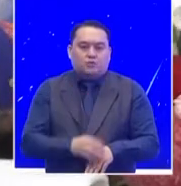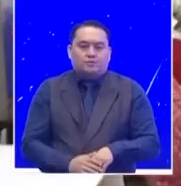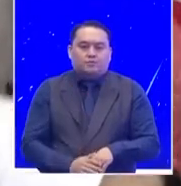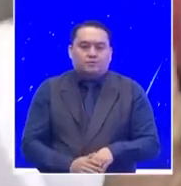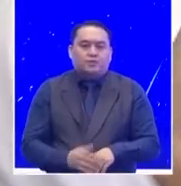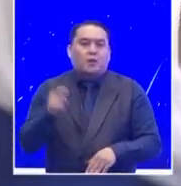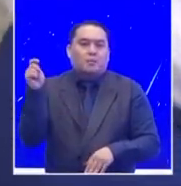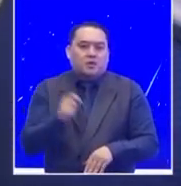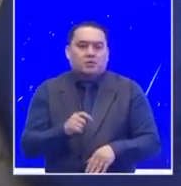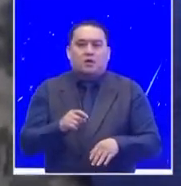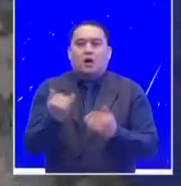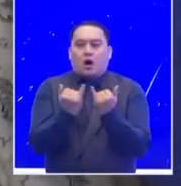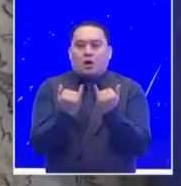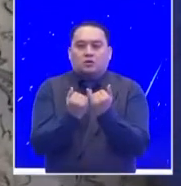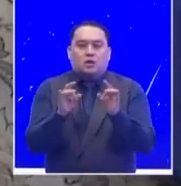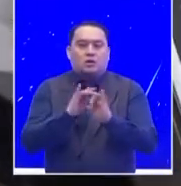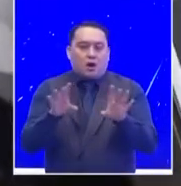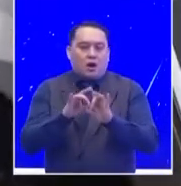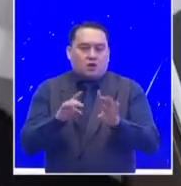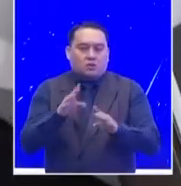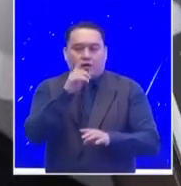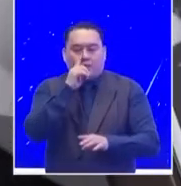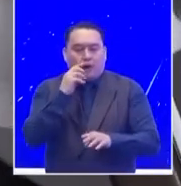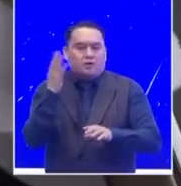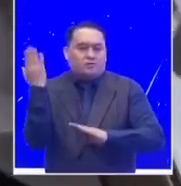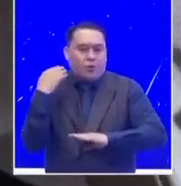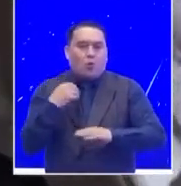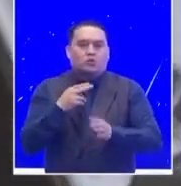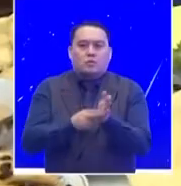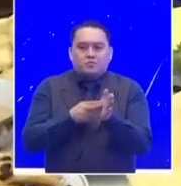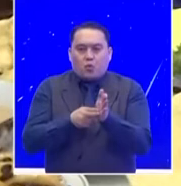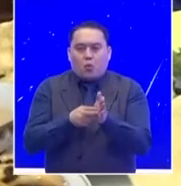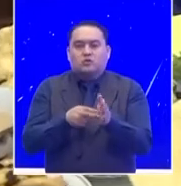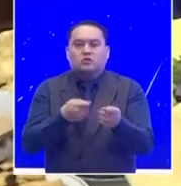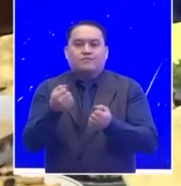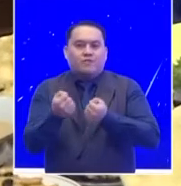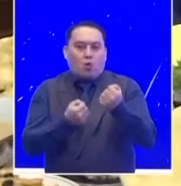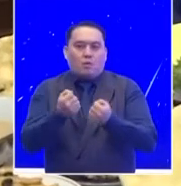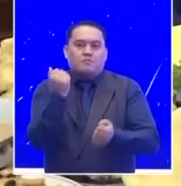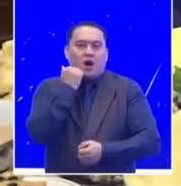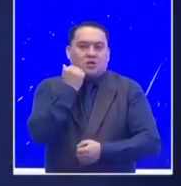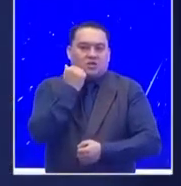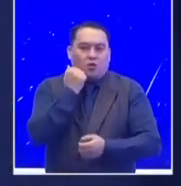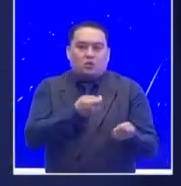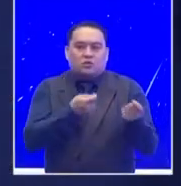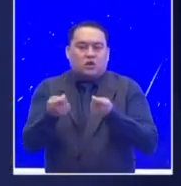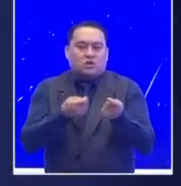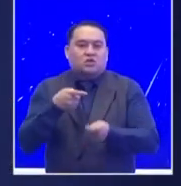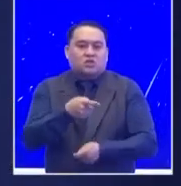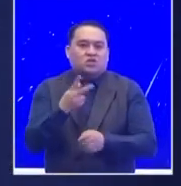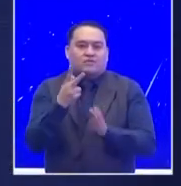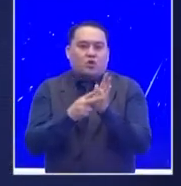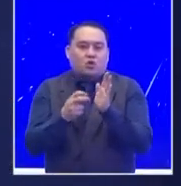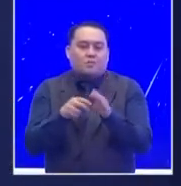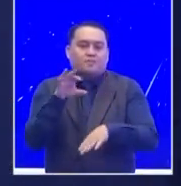Пришедшим гостям она рассказала о событиях военного периода. Будучи машинистом поезда, ветеран доставила в Москву порядка 1200